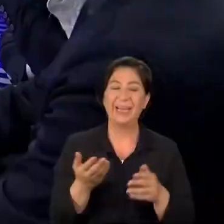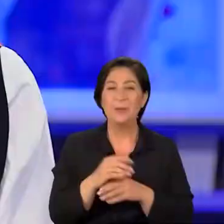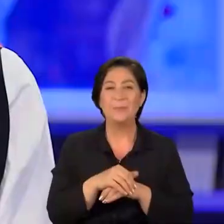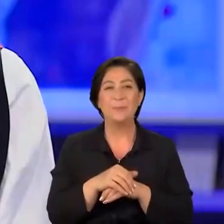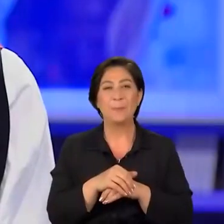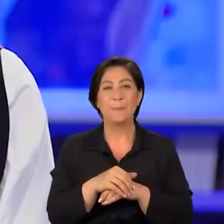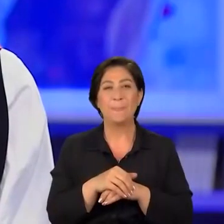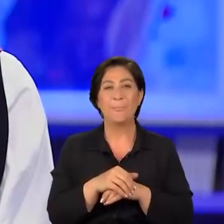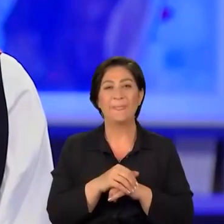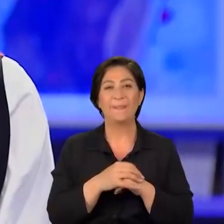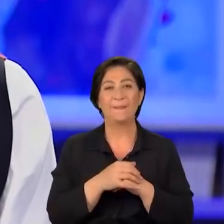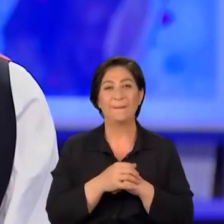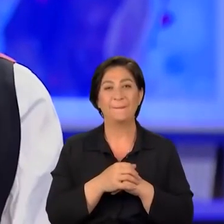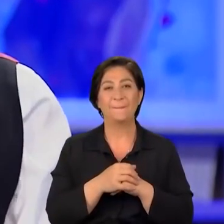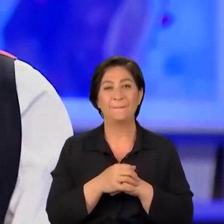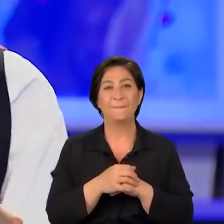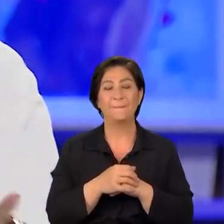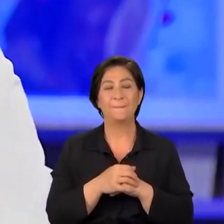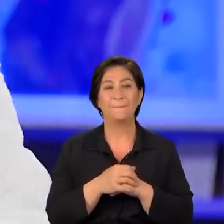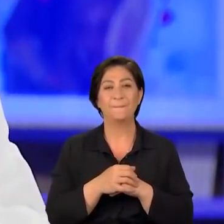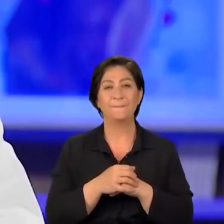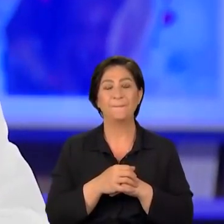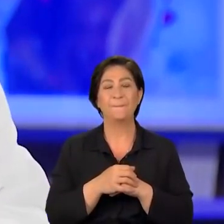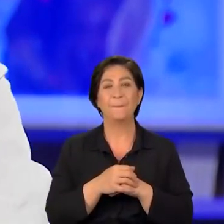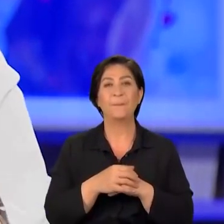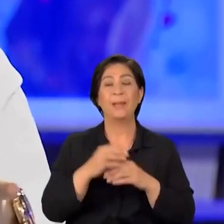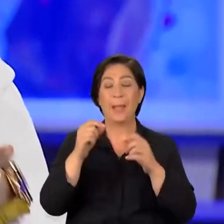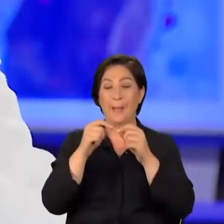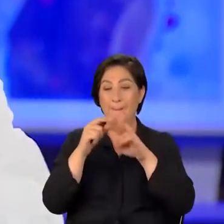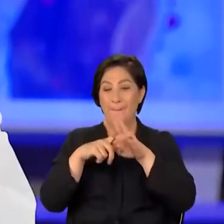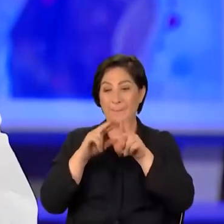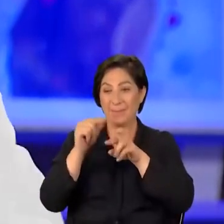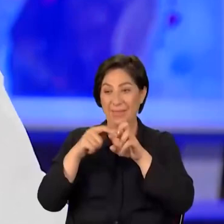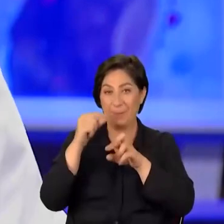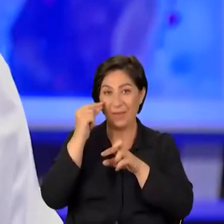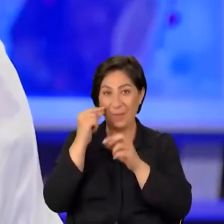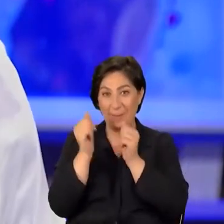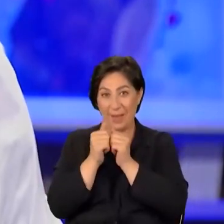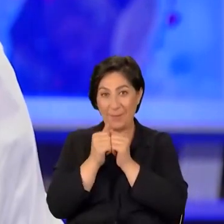aslında tabii ki Bekir Bey'le beraber biraz daha